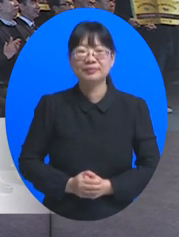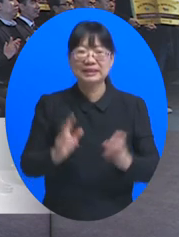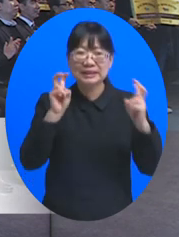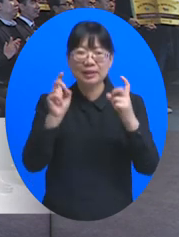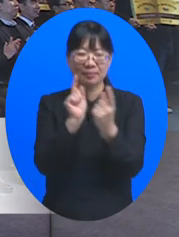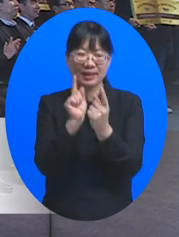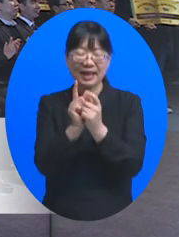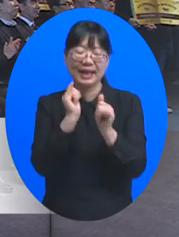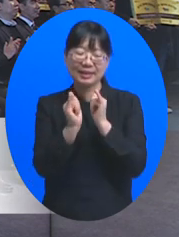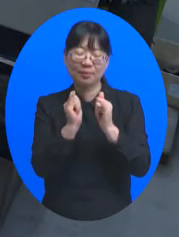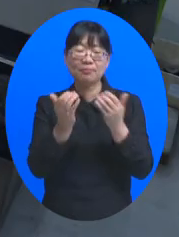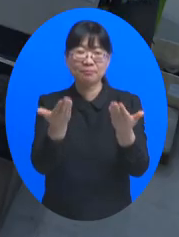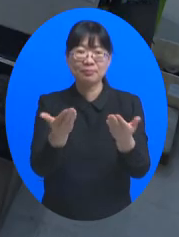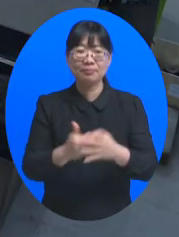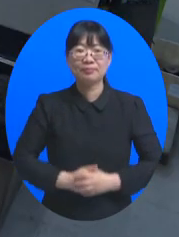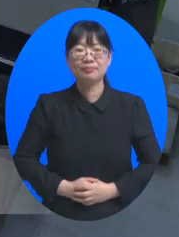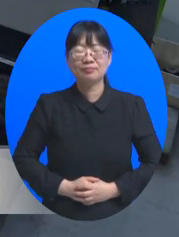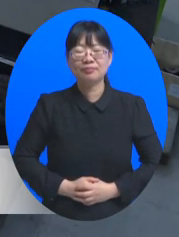만나봤습니다.